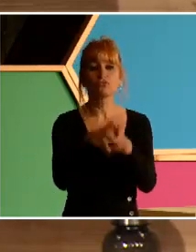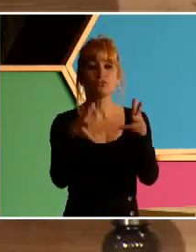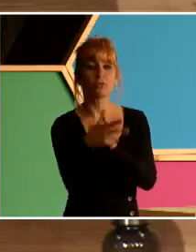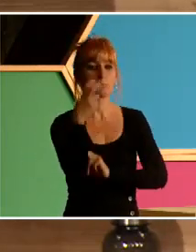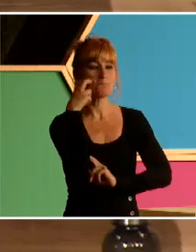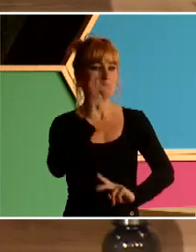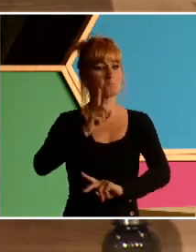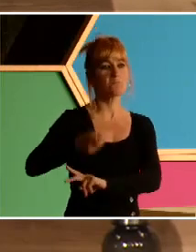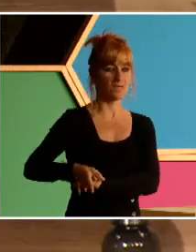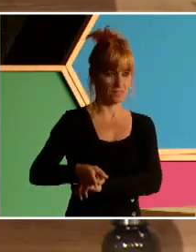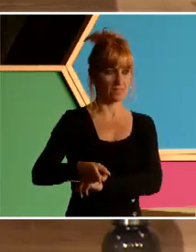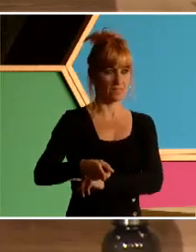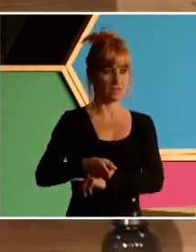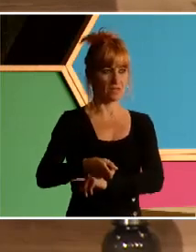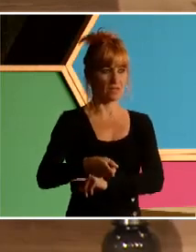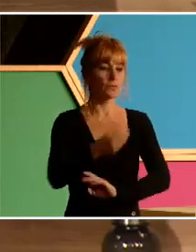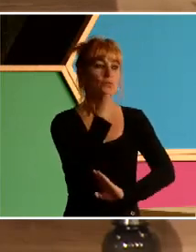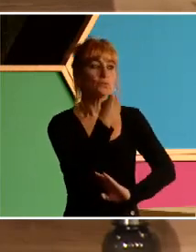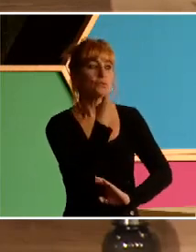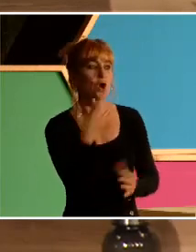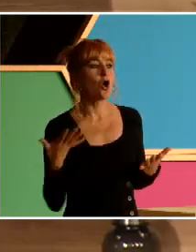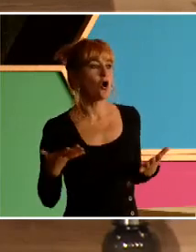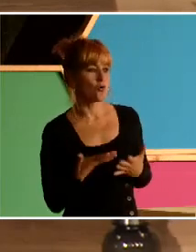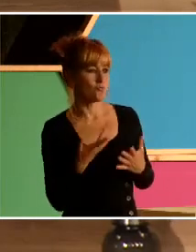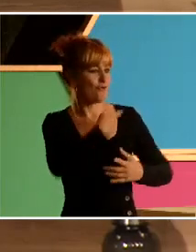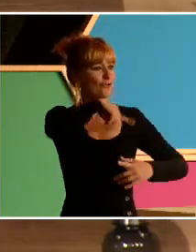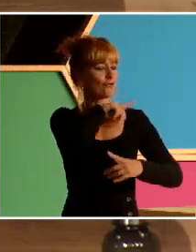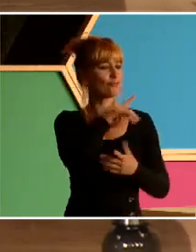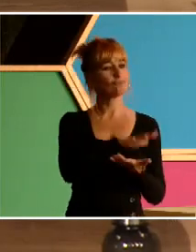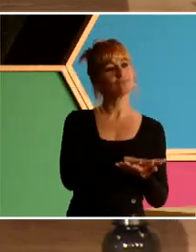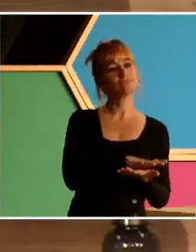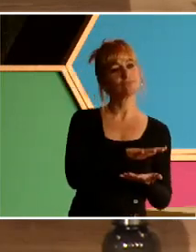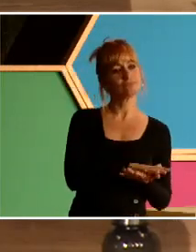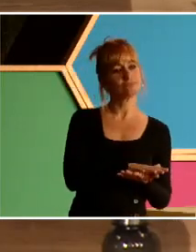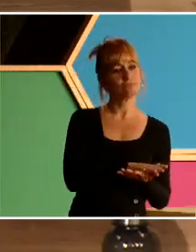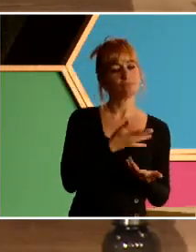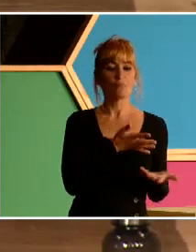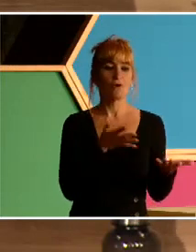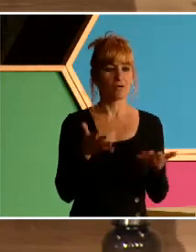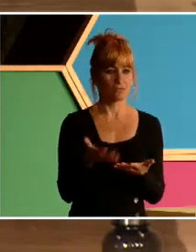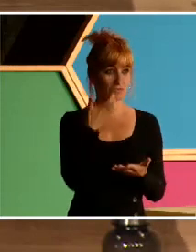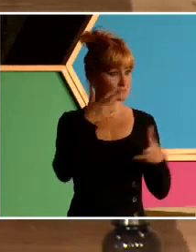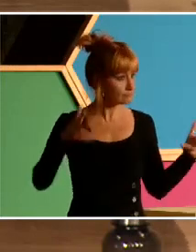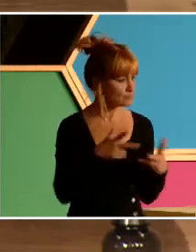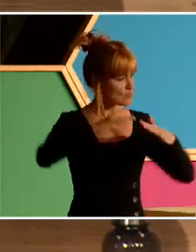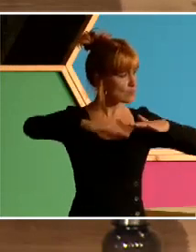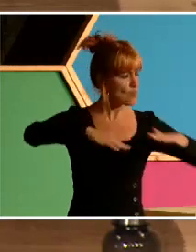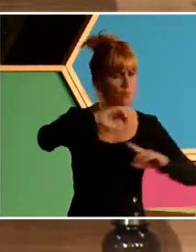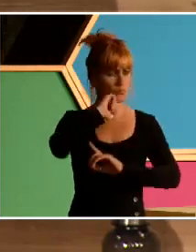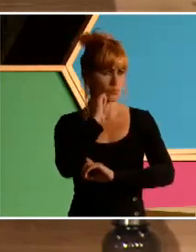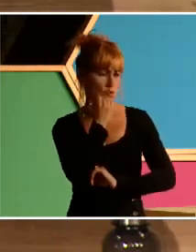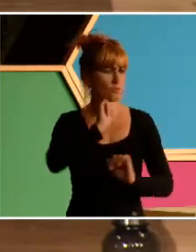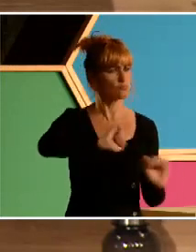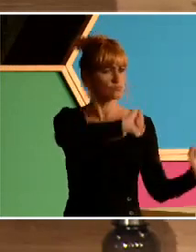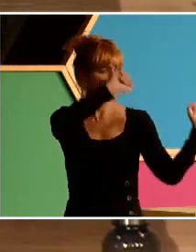por, s'alimenta precisament de la nostra passivitat. Perquè una societat que es mobilitza és una societat que defensa els